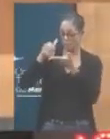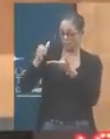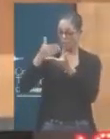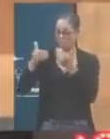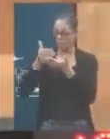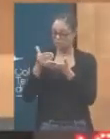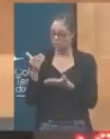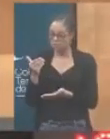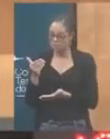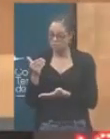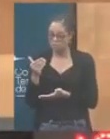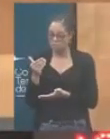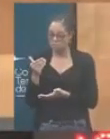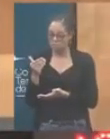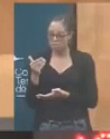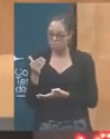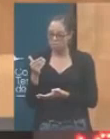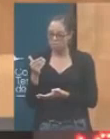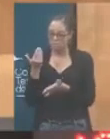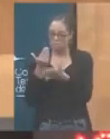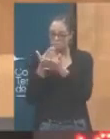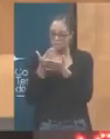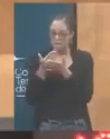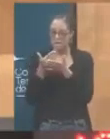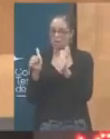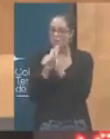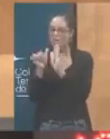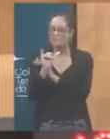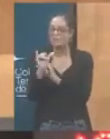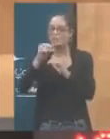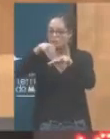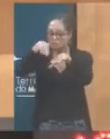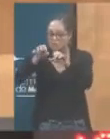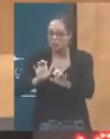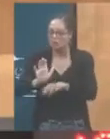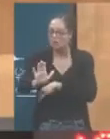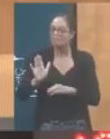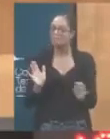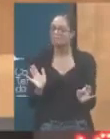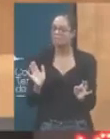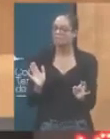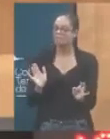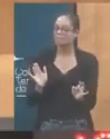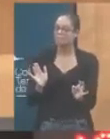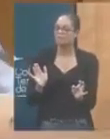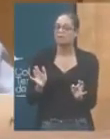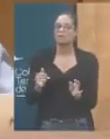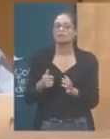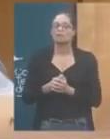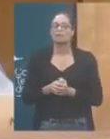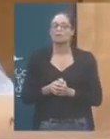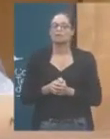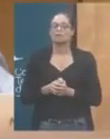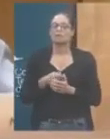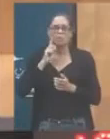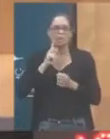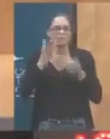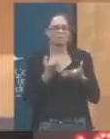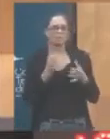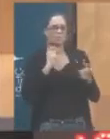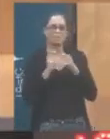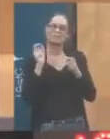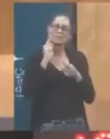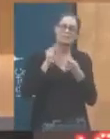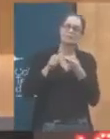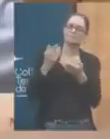l'autre. C'est le rôle de conseil d'administration de décider. J'ai posé la question. Pourquoi voulez-vous discuter de ça? La question que